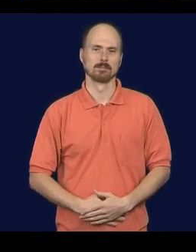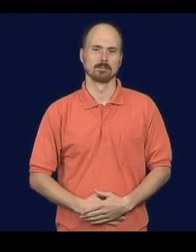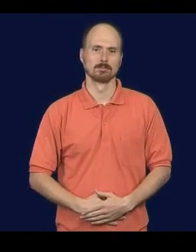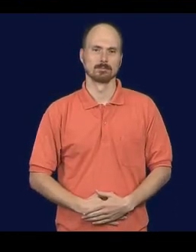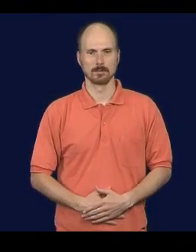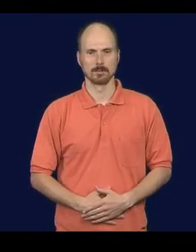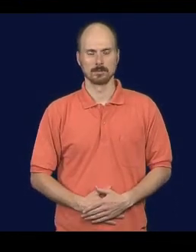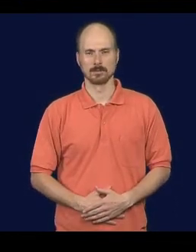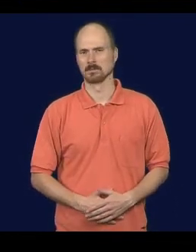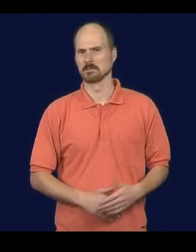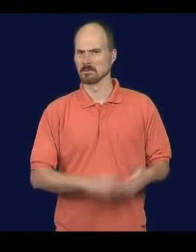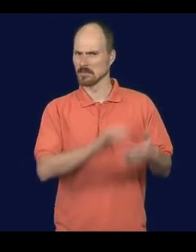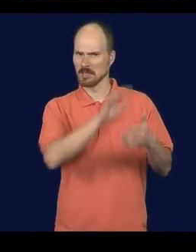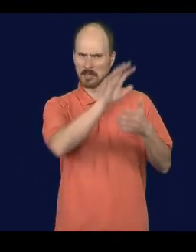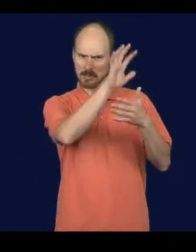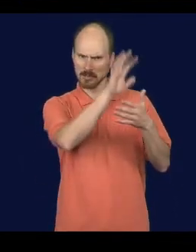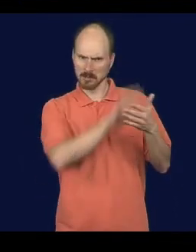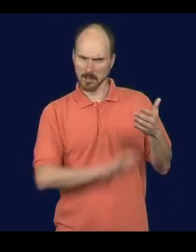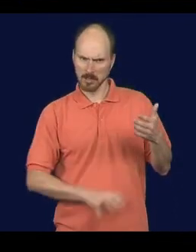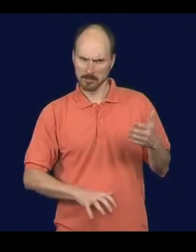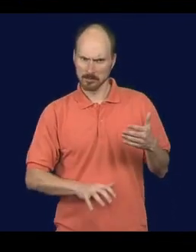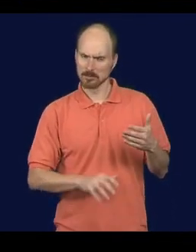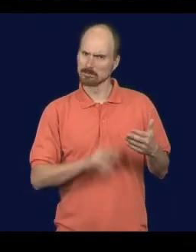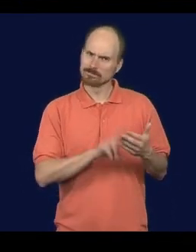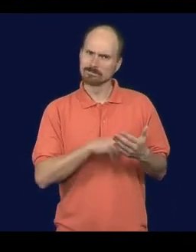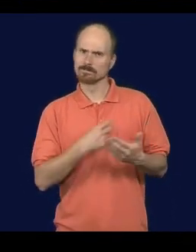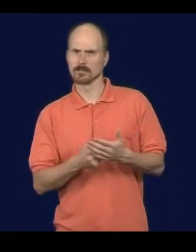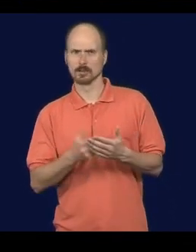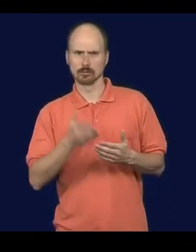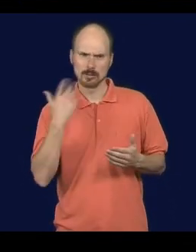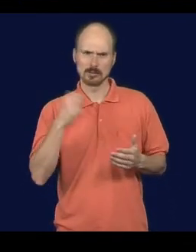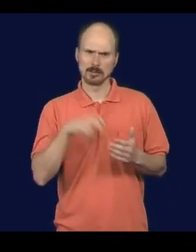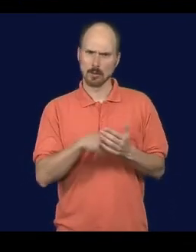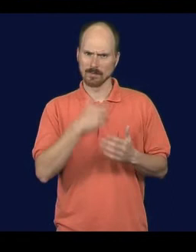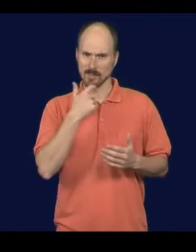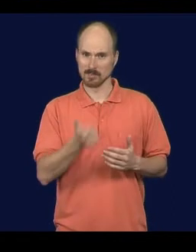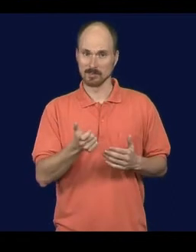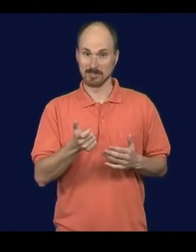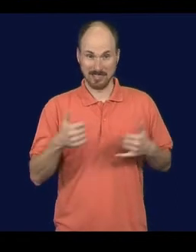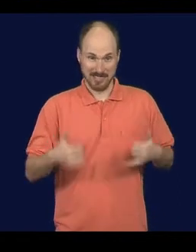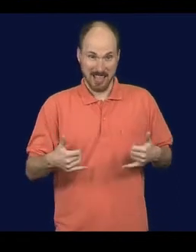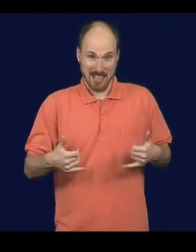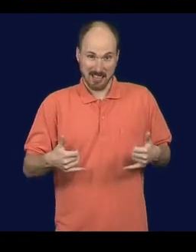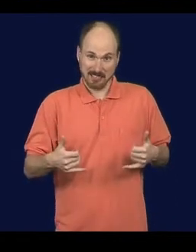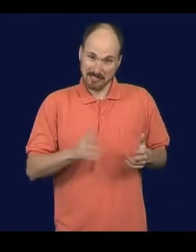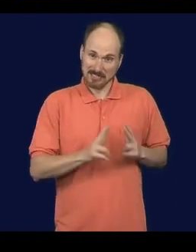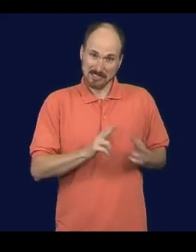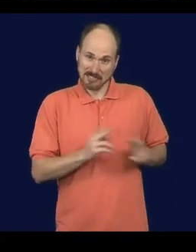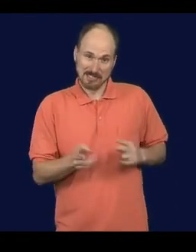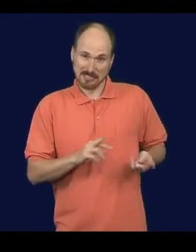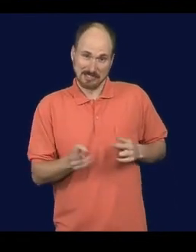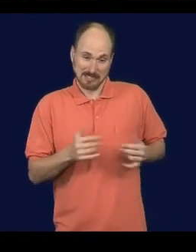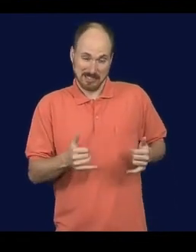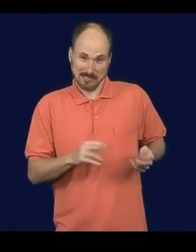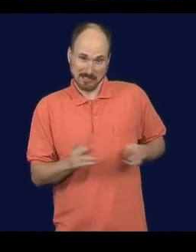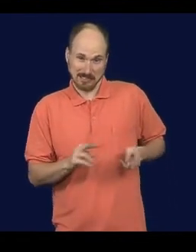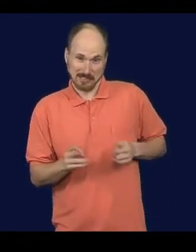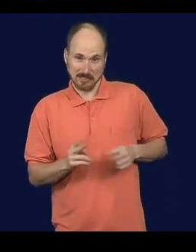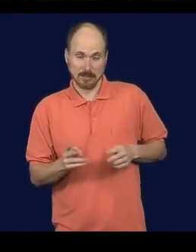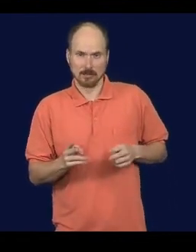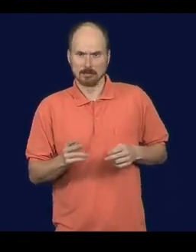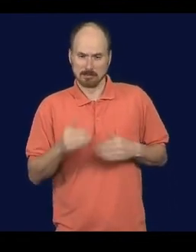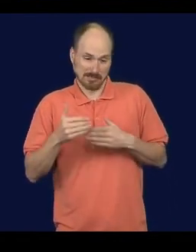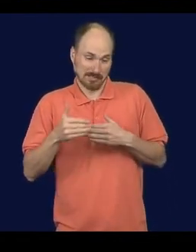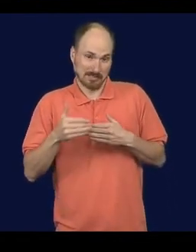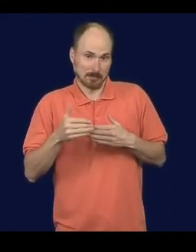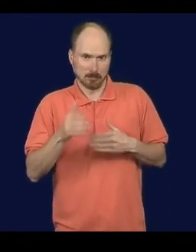světě. A tak já jsem si říkal, jestli budu chtít do toho světa nebo zůstanu jenom tady u nás. Tak nakonec jsem se